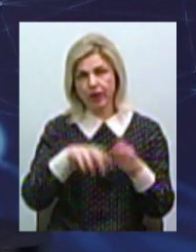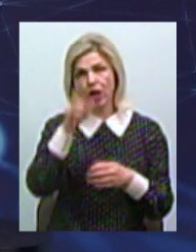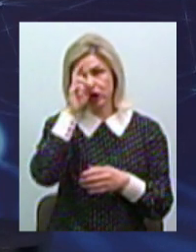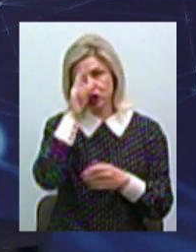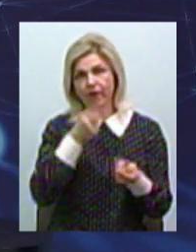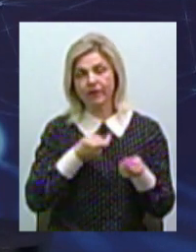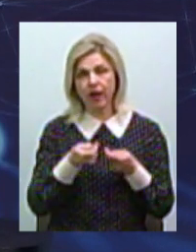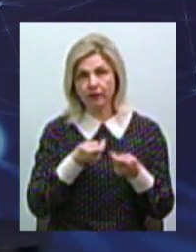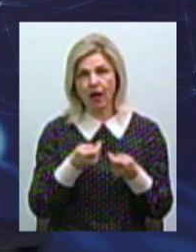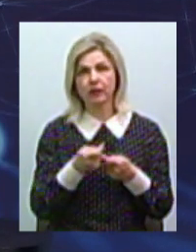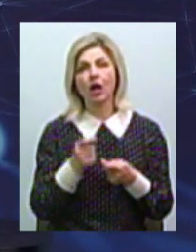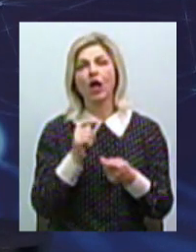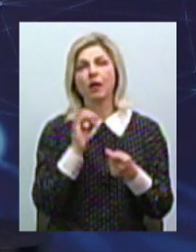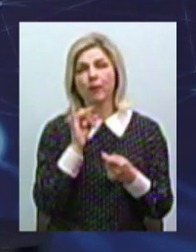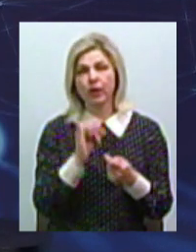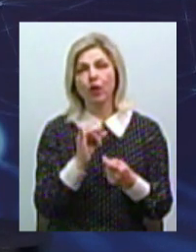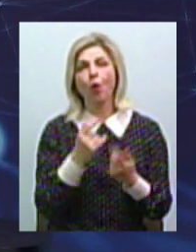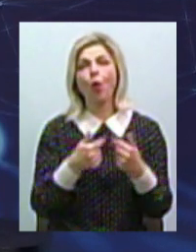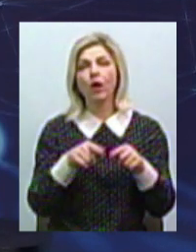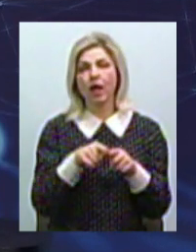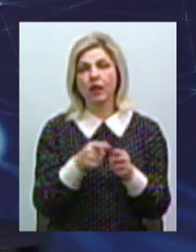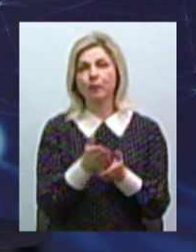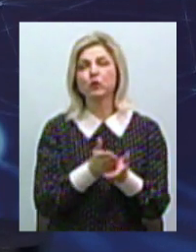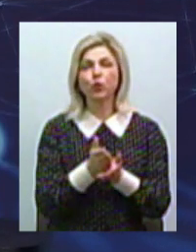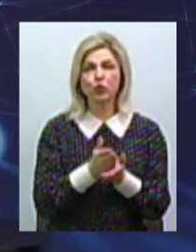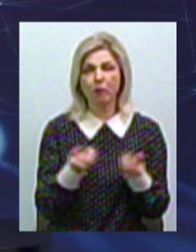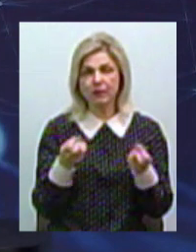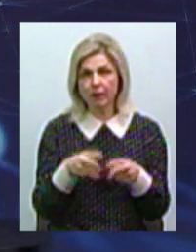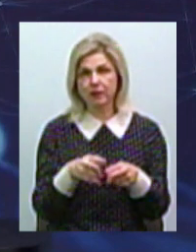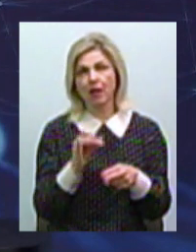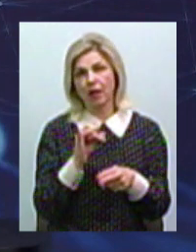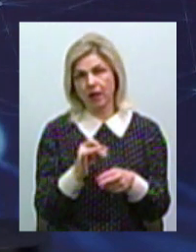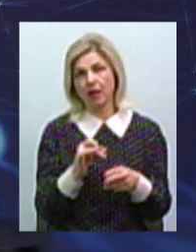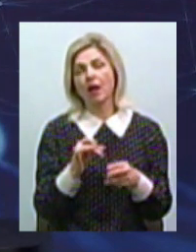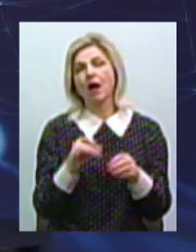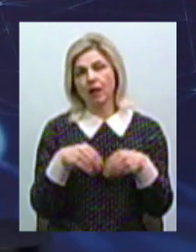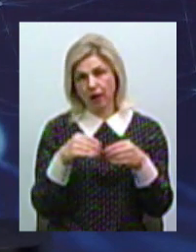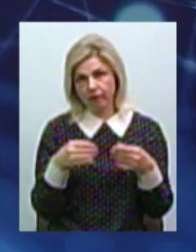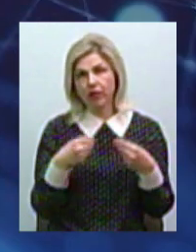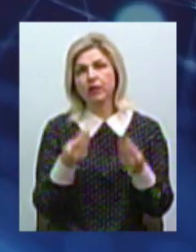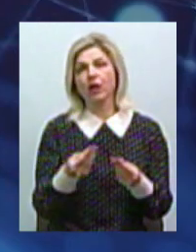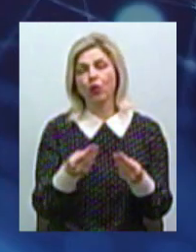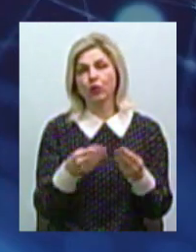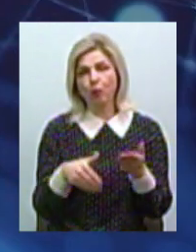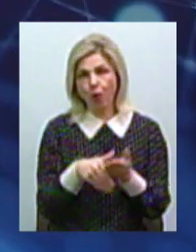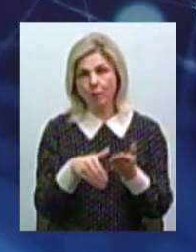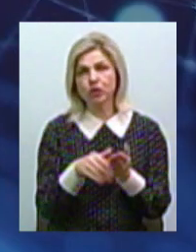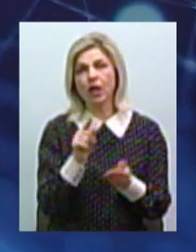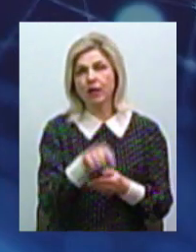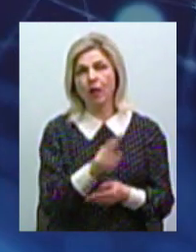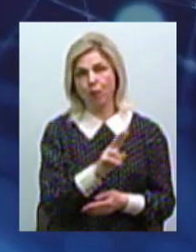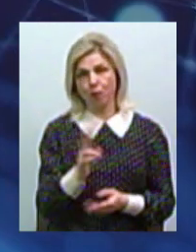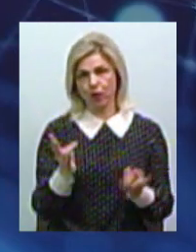взаємодії домашнього насильства і дають можливість допомогти цим людям, надати їм ту допомогу, яку вони потребують. Олександр, з точки